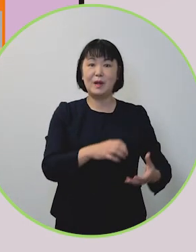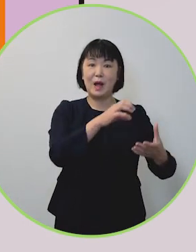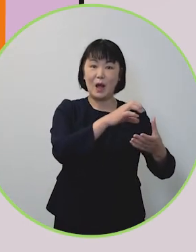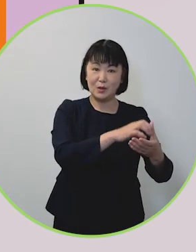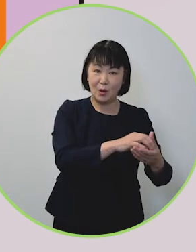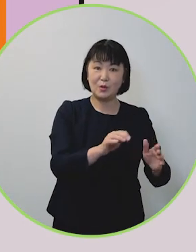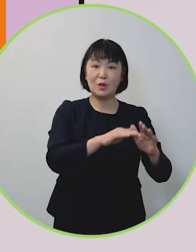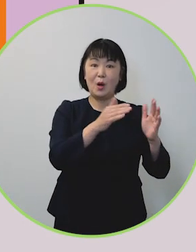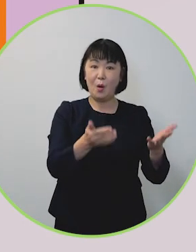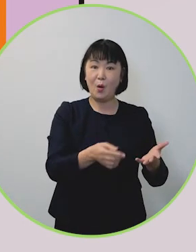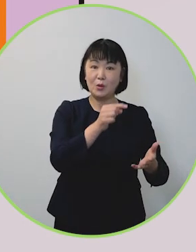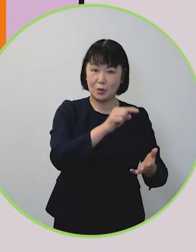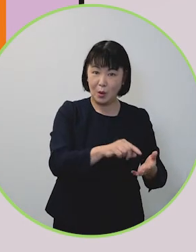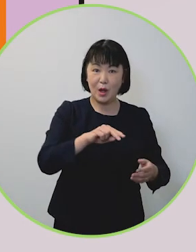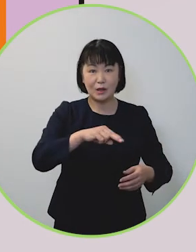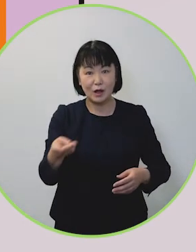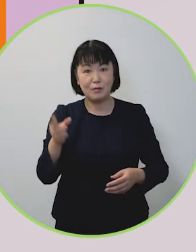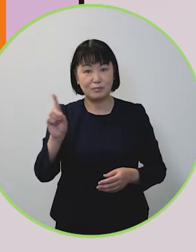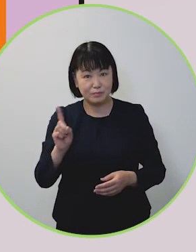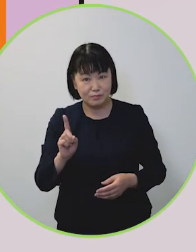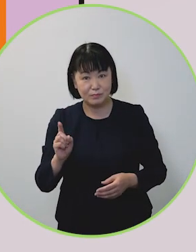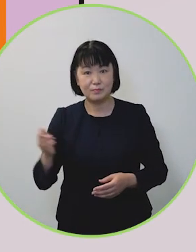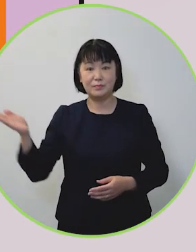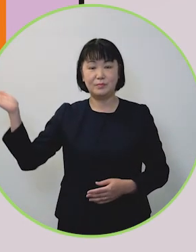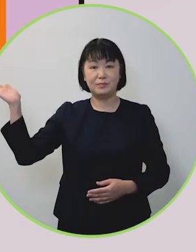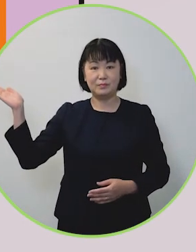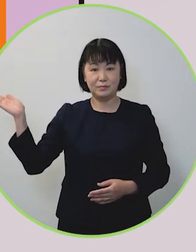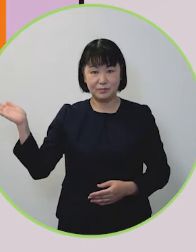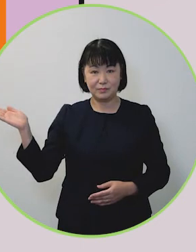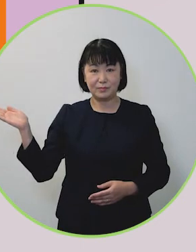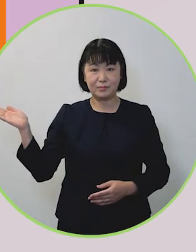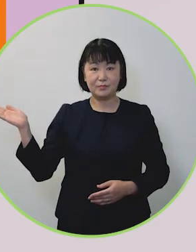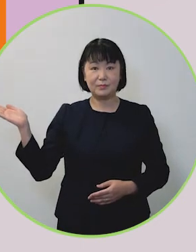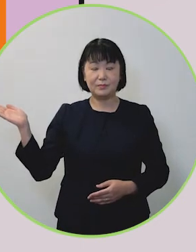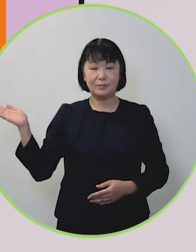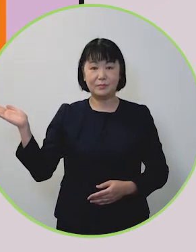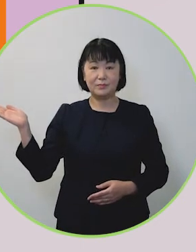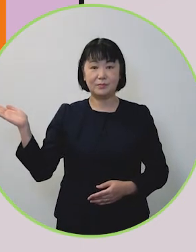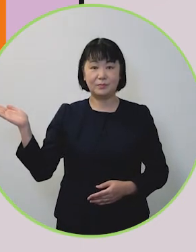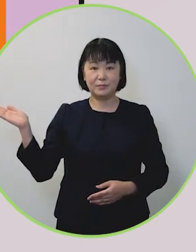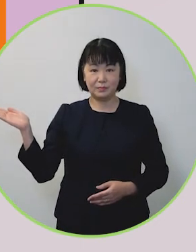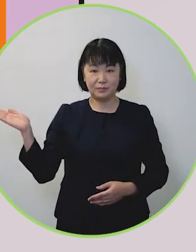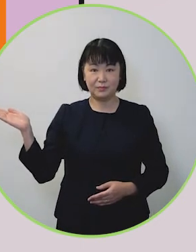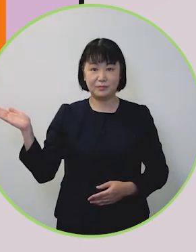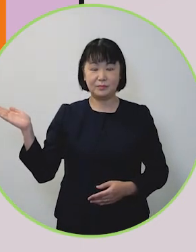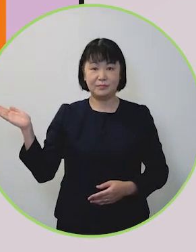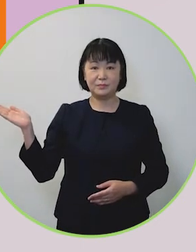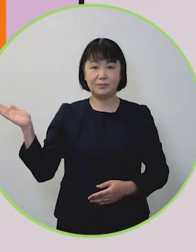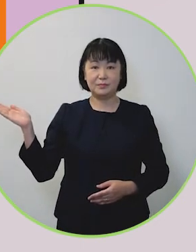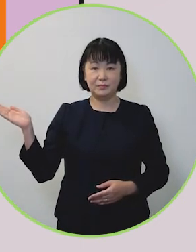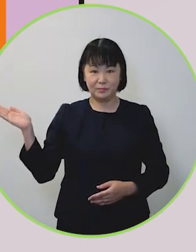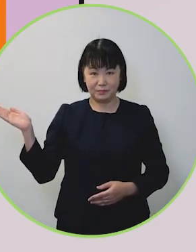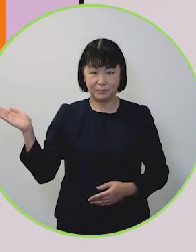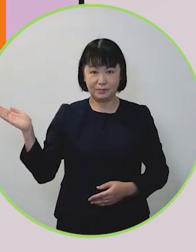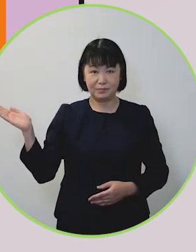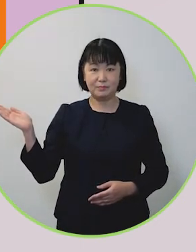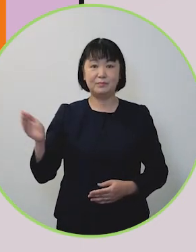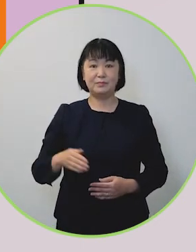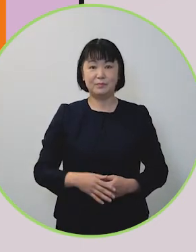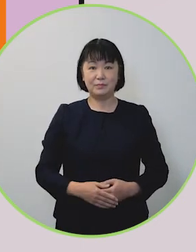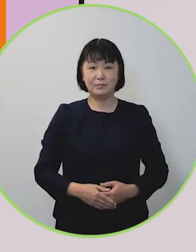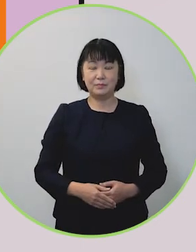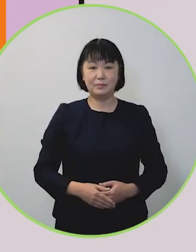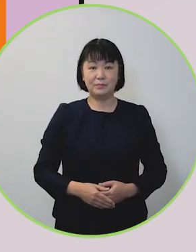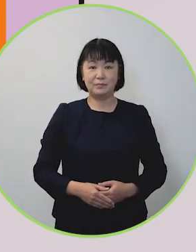容器包装プラスチックからリサイクルされる製品としてはパレット再生樹脂車止め